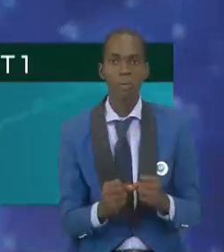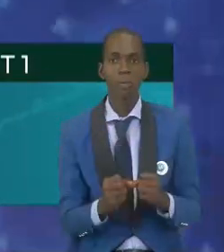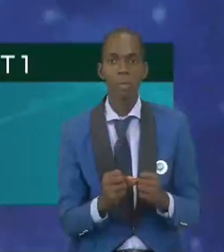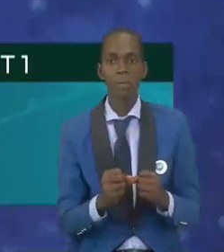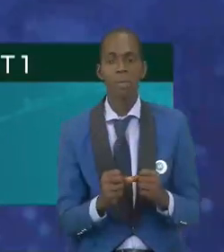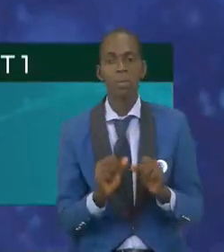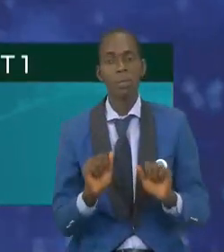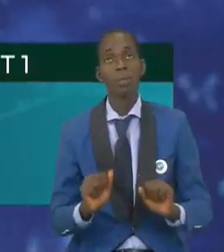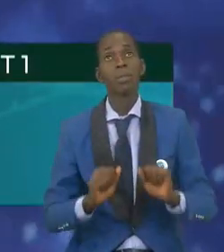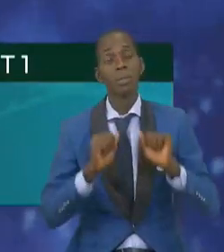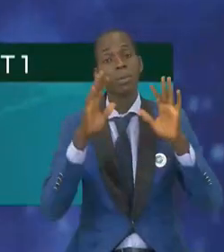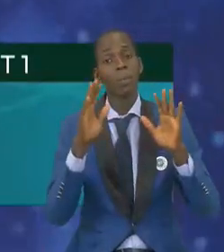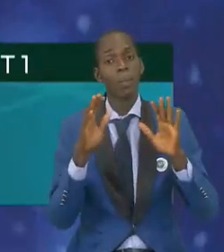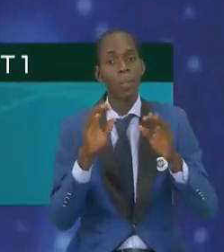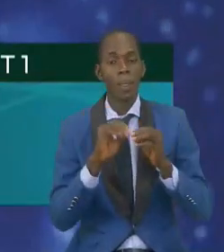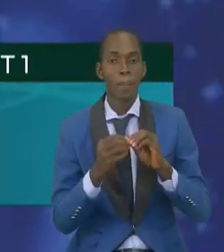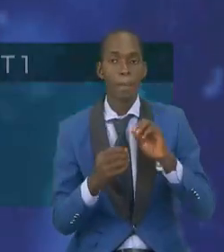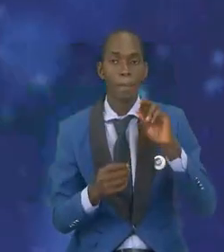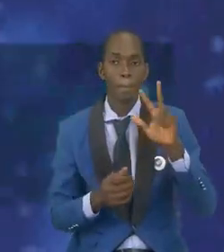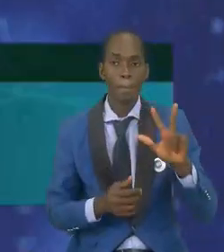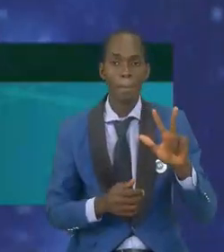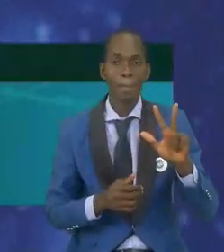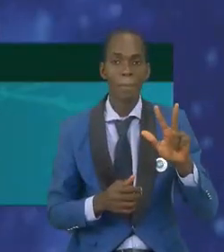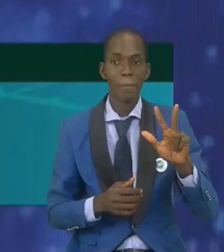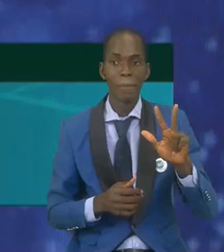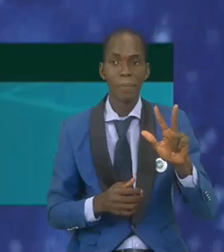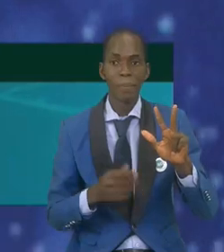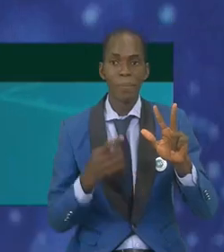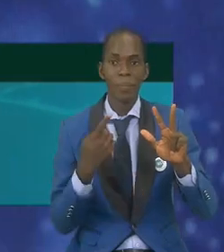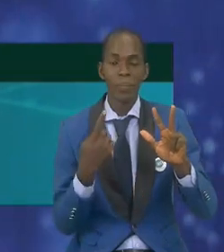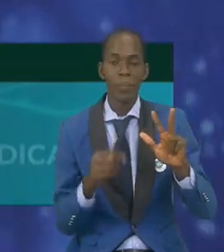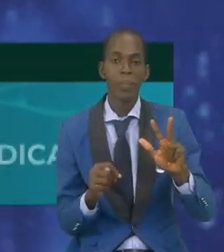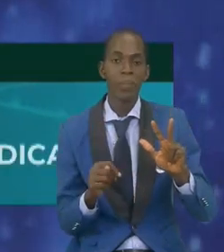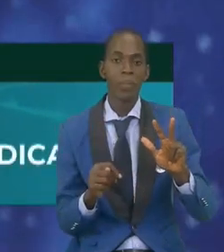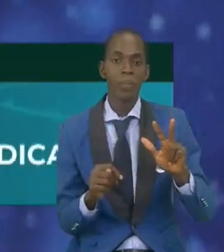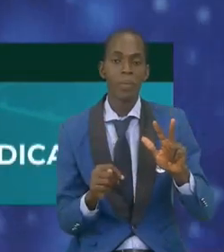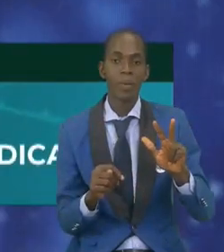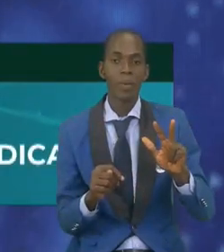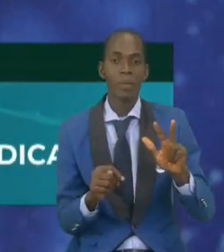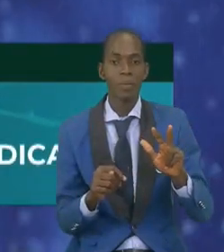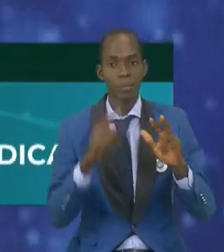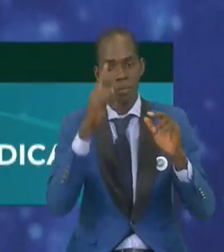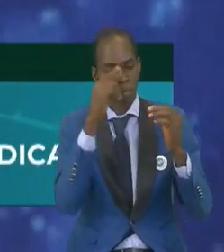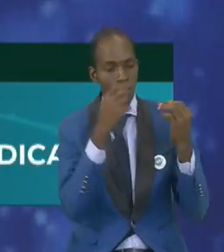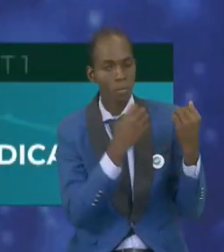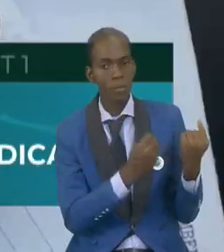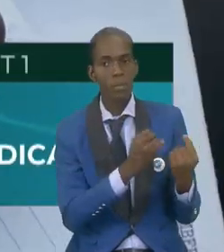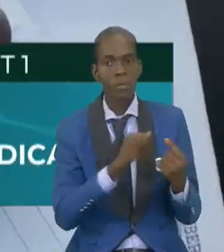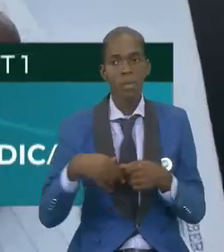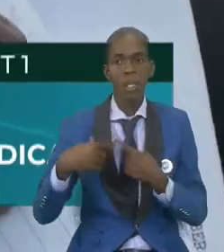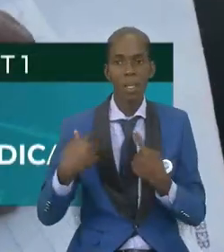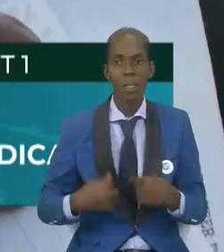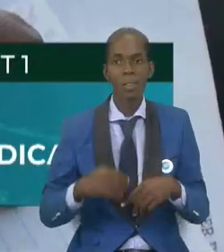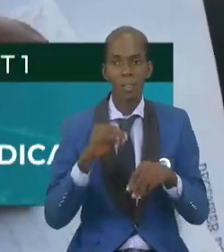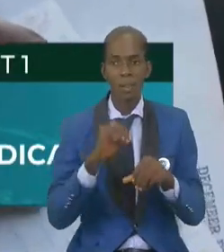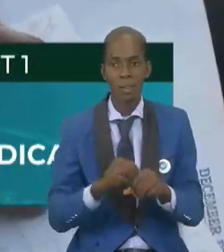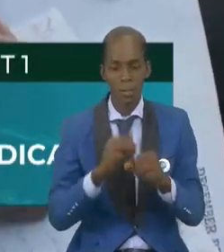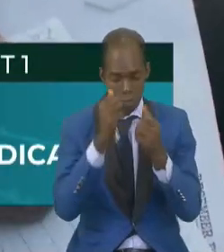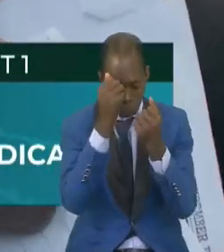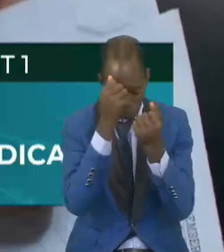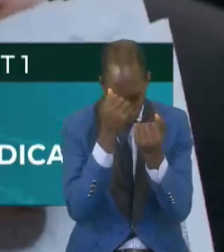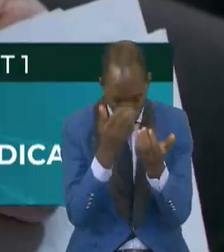la haine perfide contre sa ferme dévotion troisième élément le cœur confiant dans